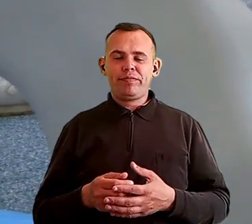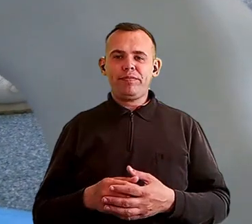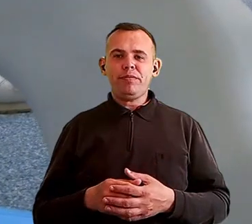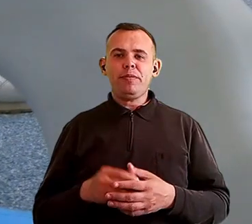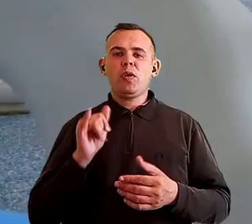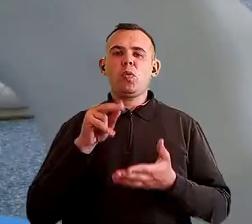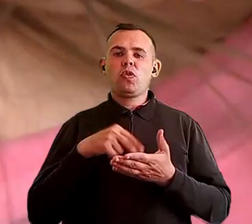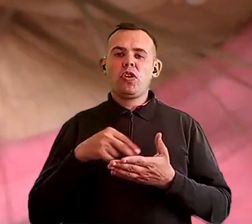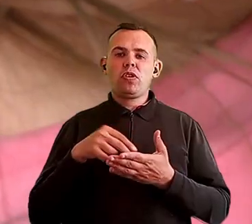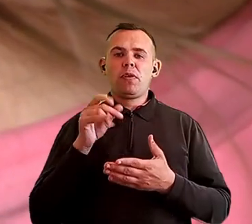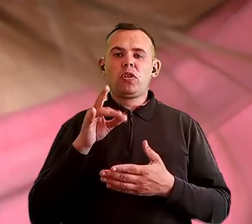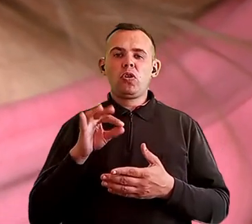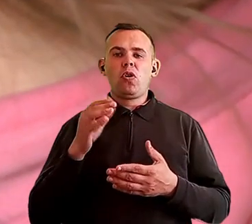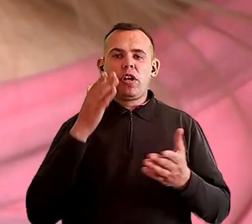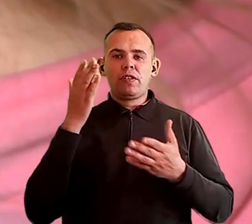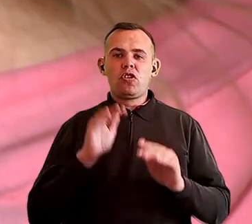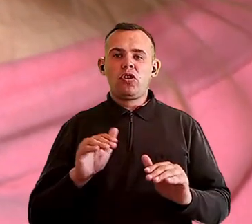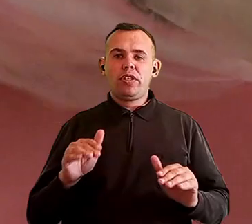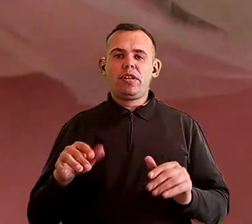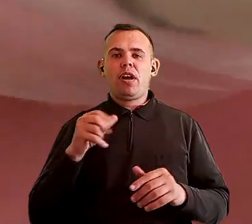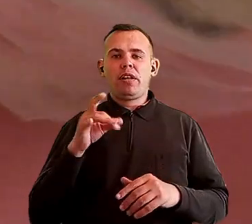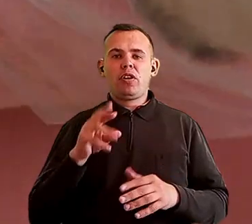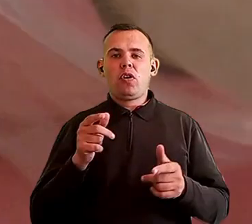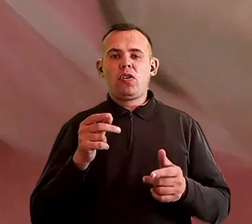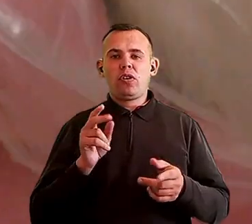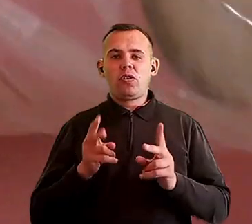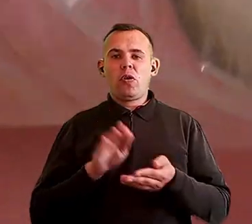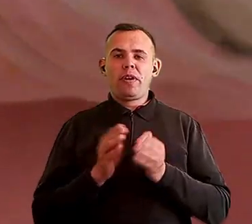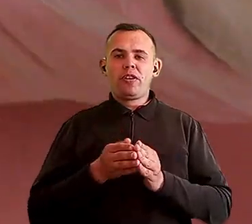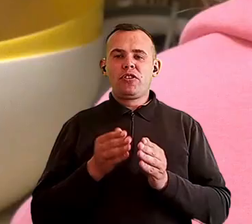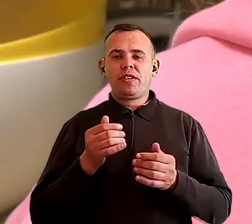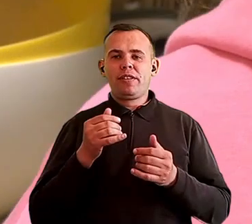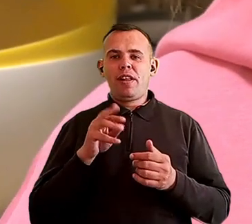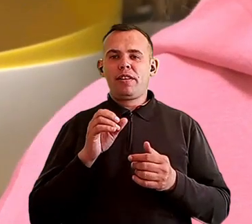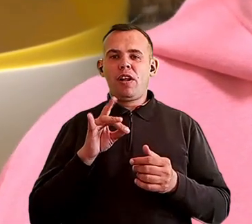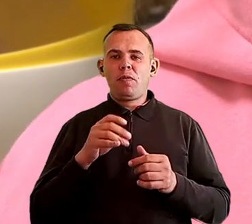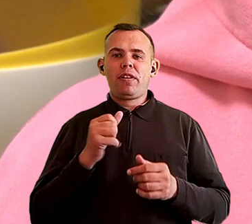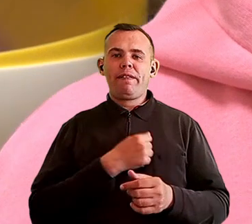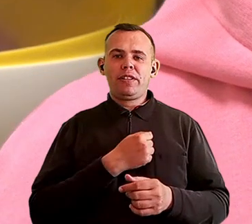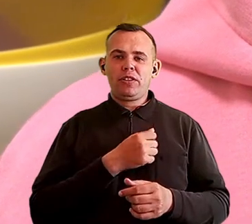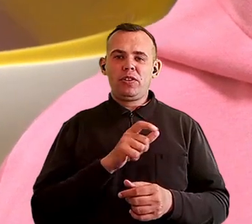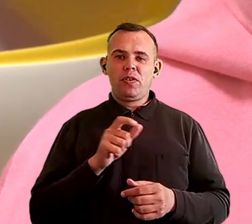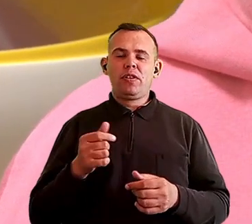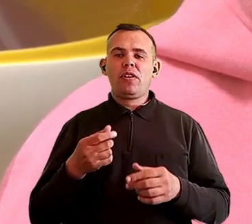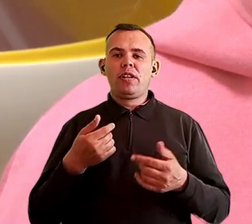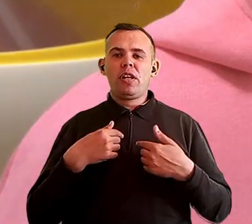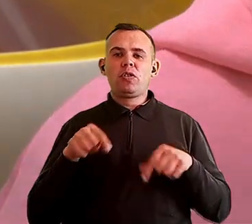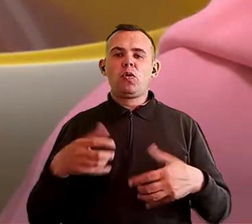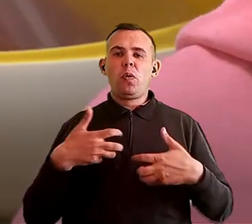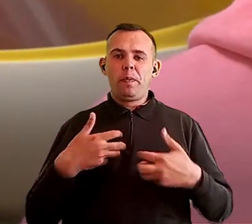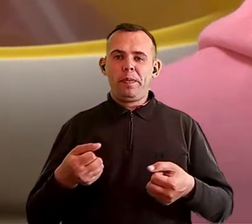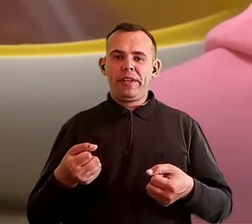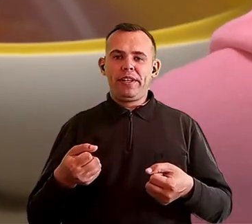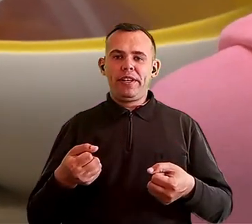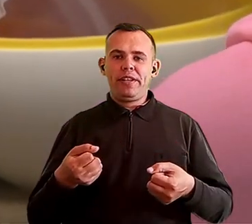Дмитро розважає дітей, а Дар'я готує пиріжки для тероборони та військових. Нас тут прийняли,